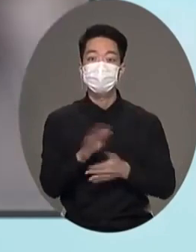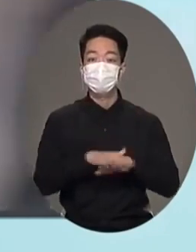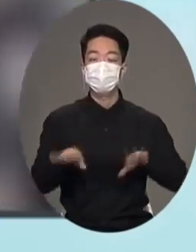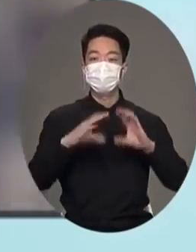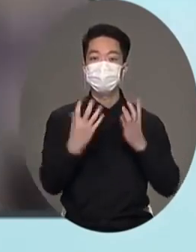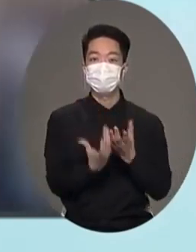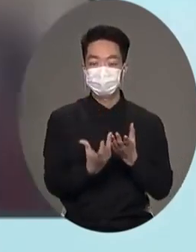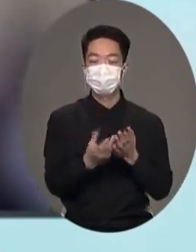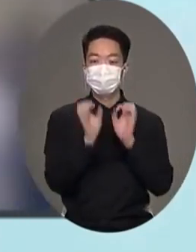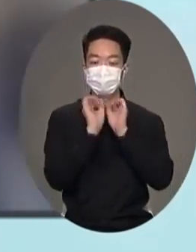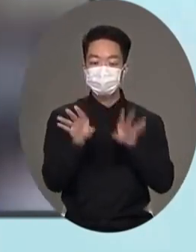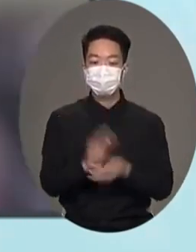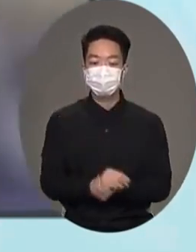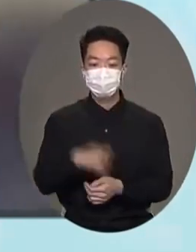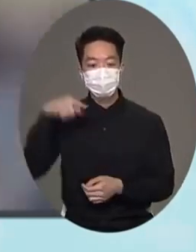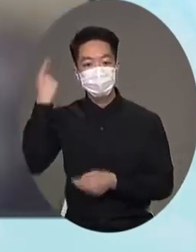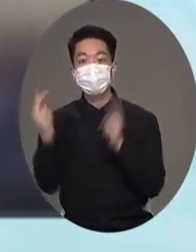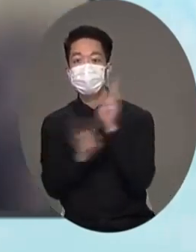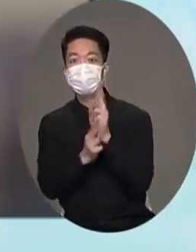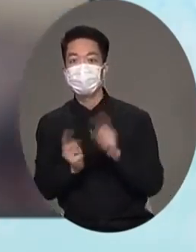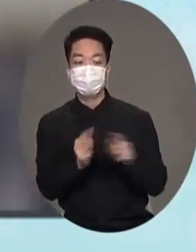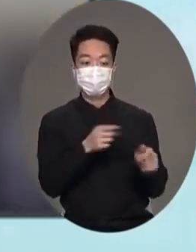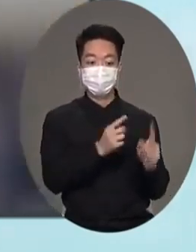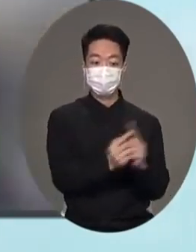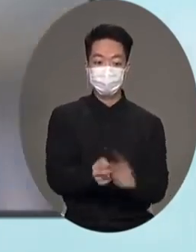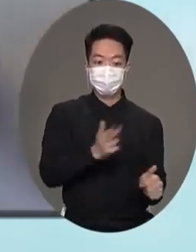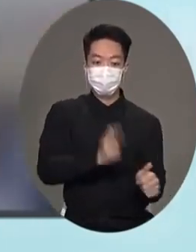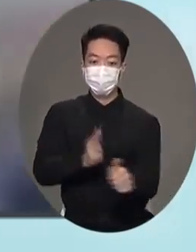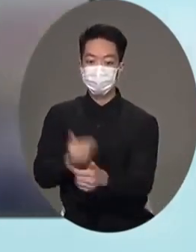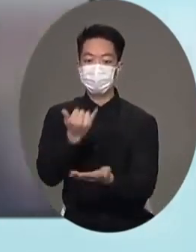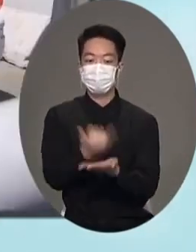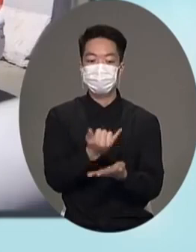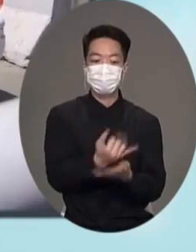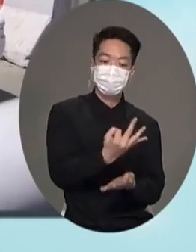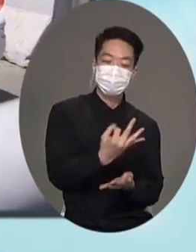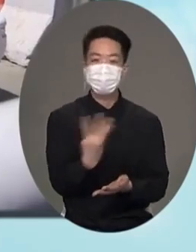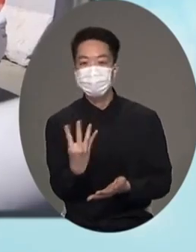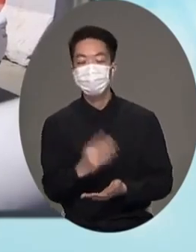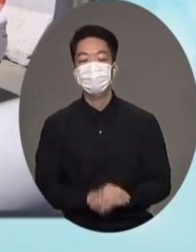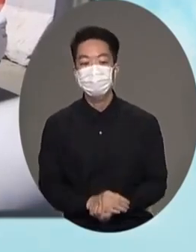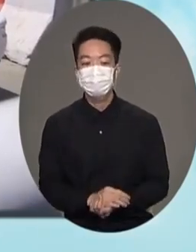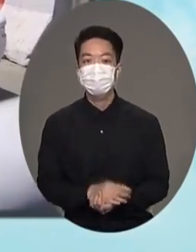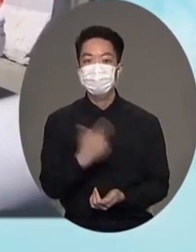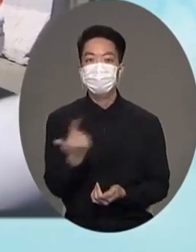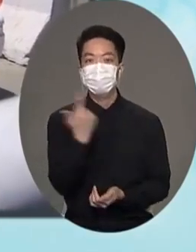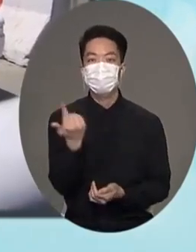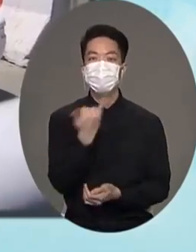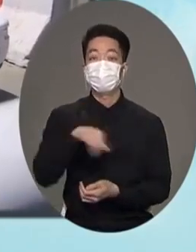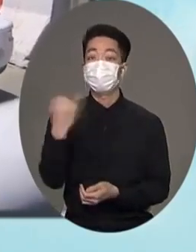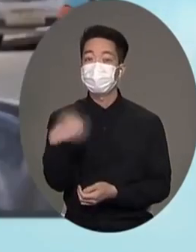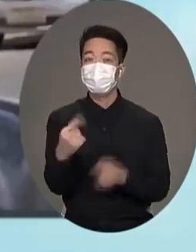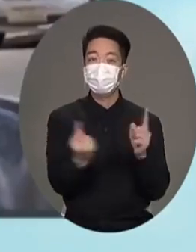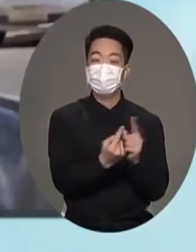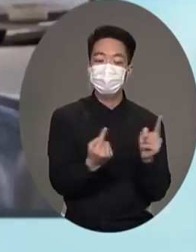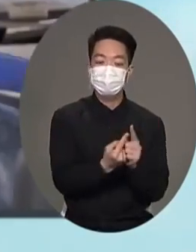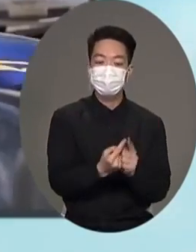的消息，说美军向停机坪的人开火，造成几个人死亡。更多的是没能力逃难的居民仍